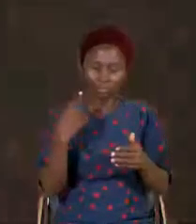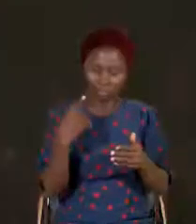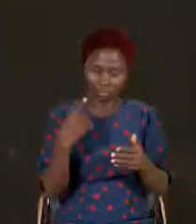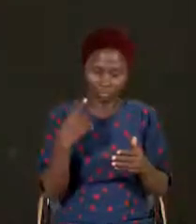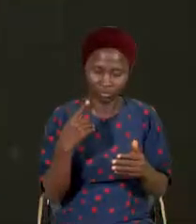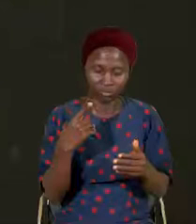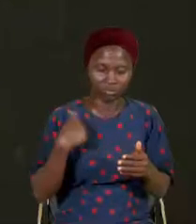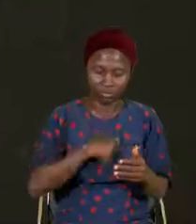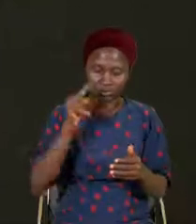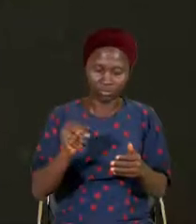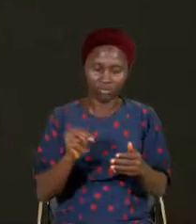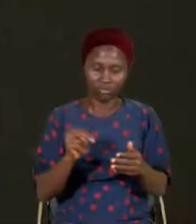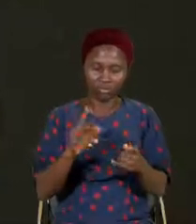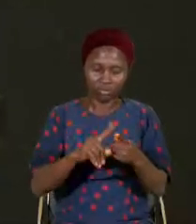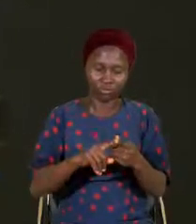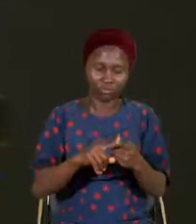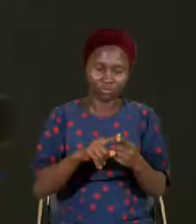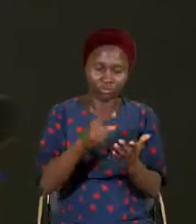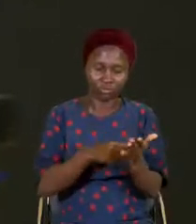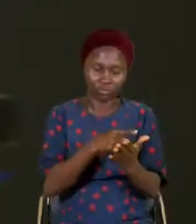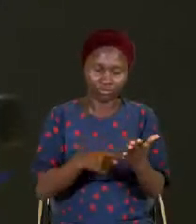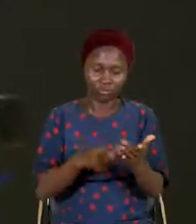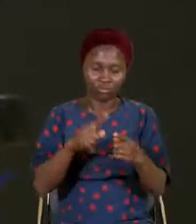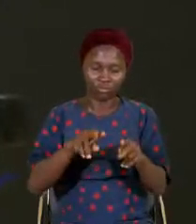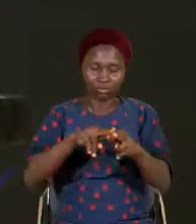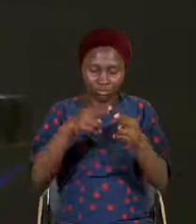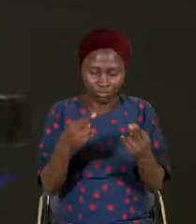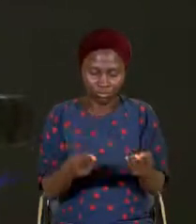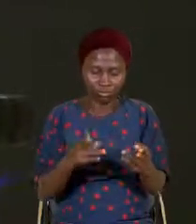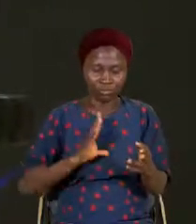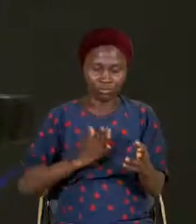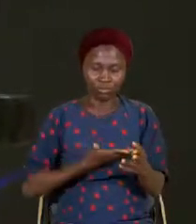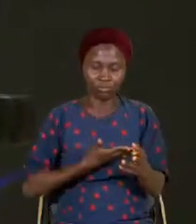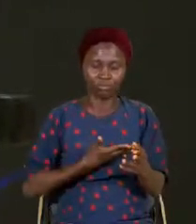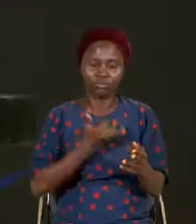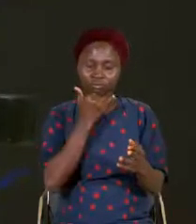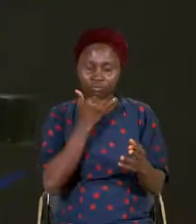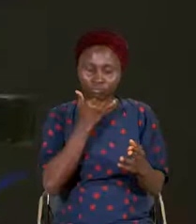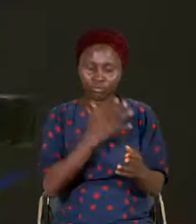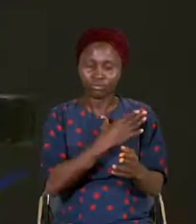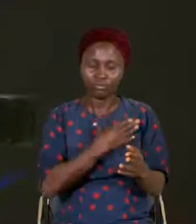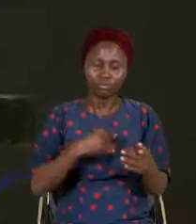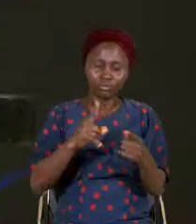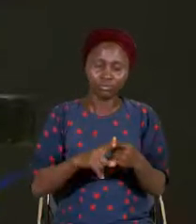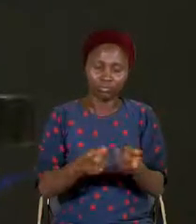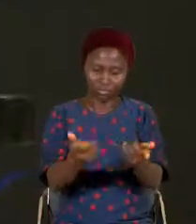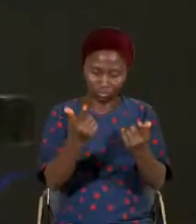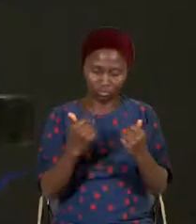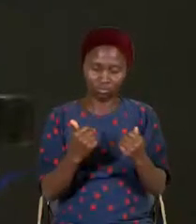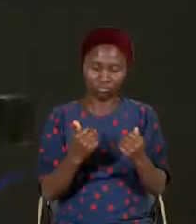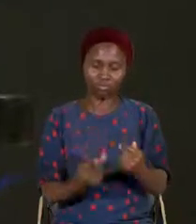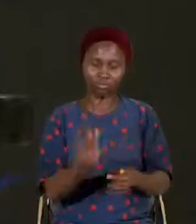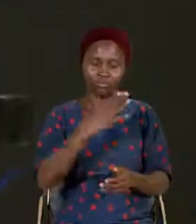parole va révéler pour corriger, pour révéler nos chutes, pour que